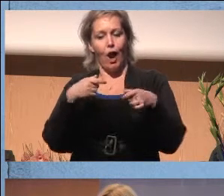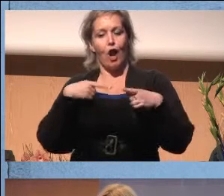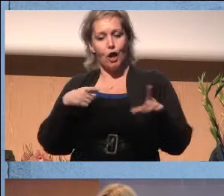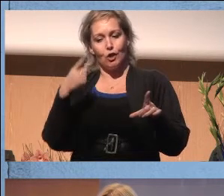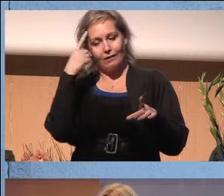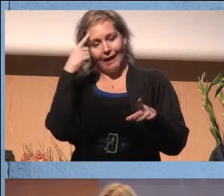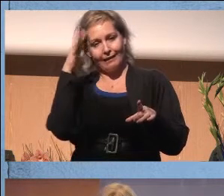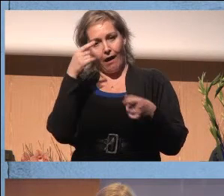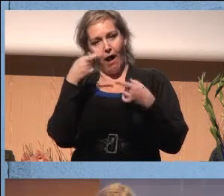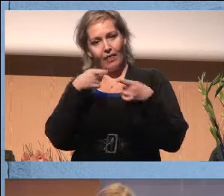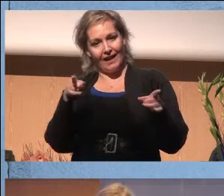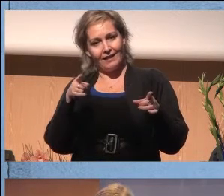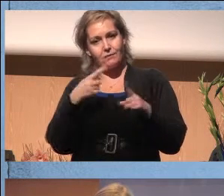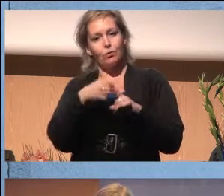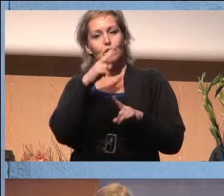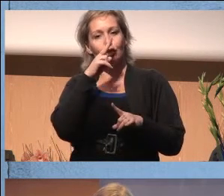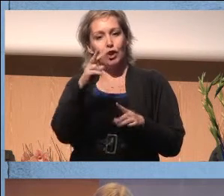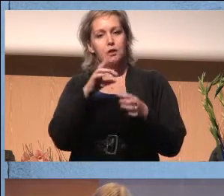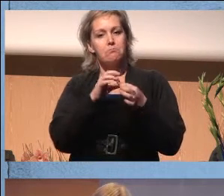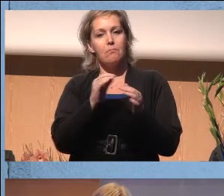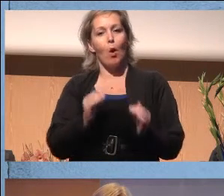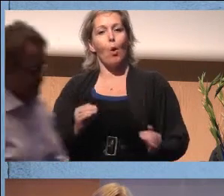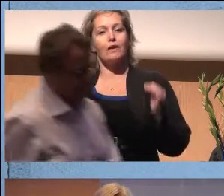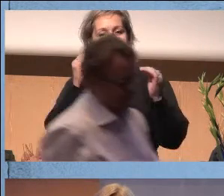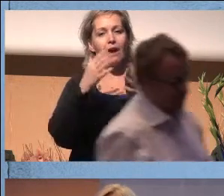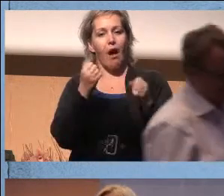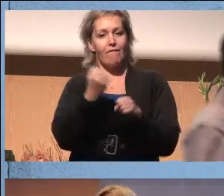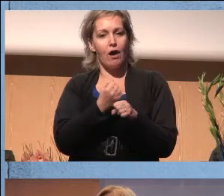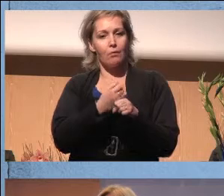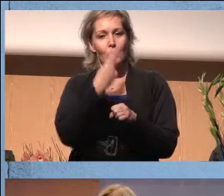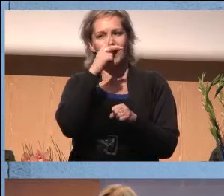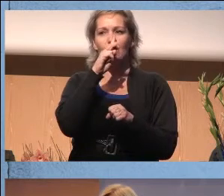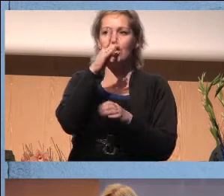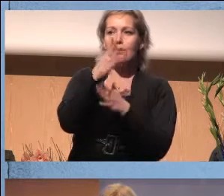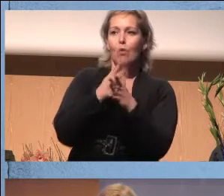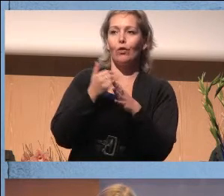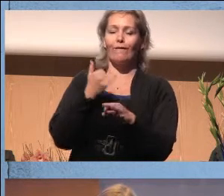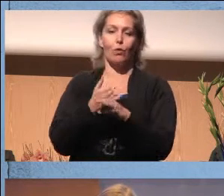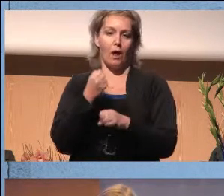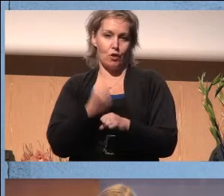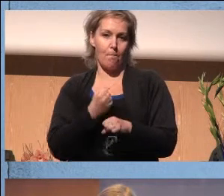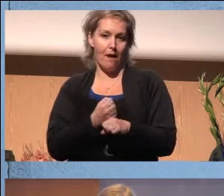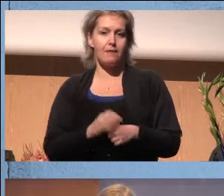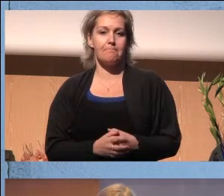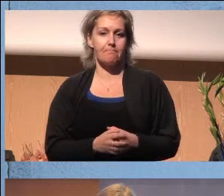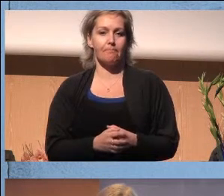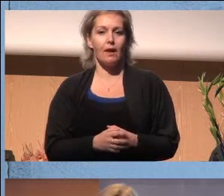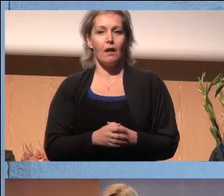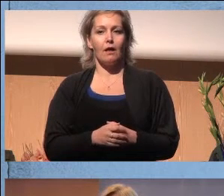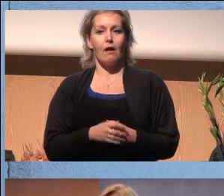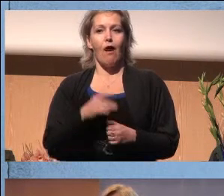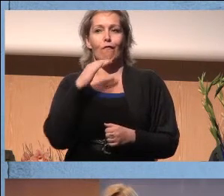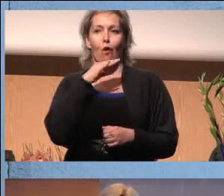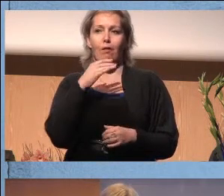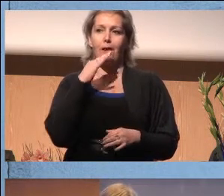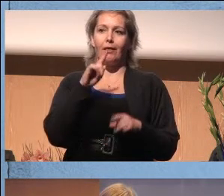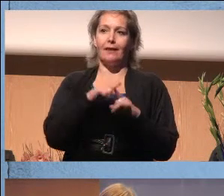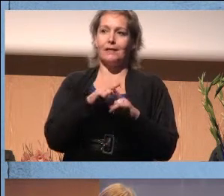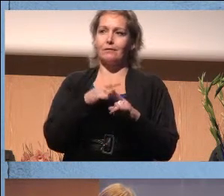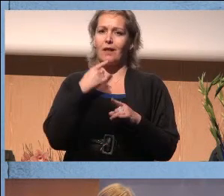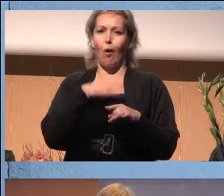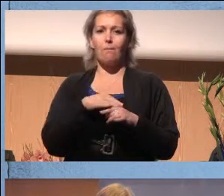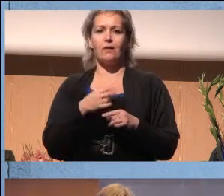tenke annerledes og nytt når det gjelder å organisere det arbeidet og se på nye måter å jobbe på. Folk blir alltid litt redde hvis jeg snakker